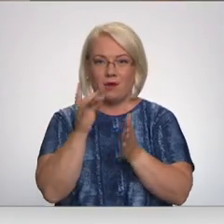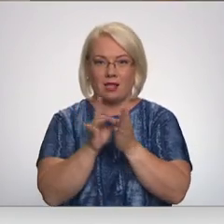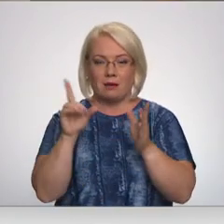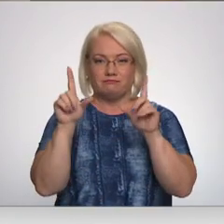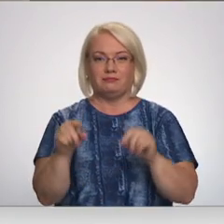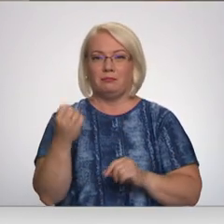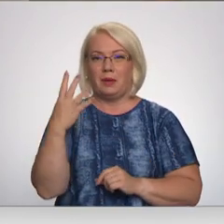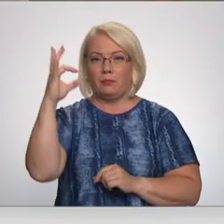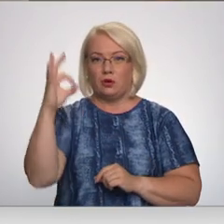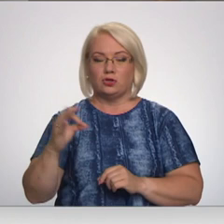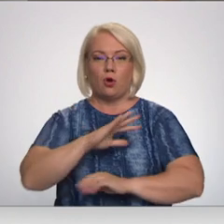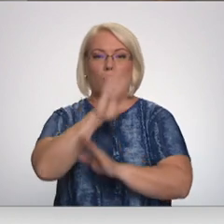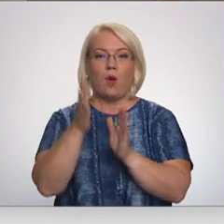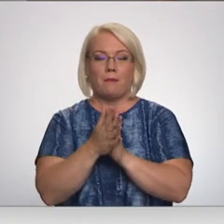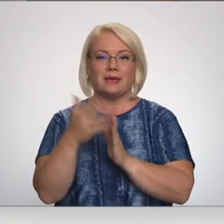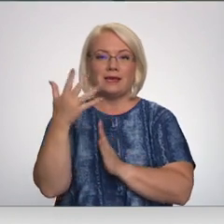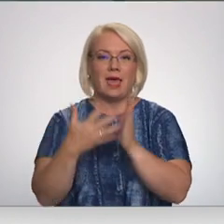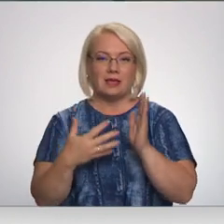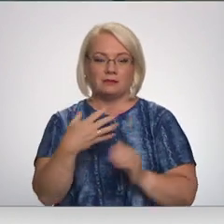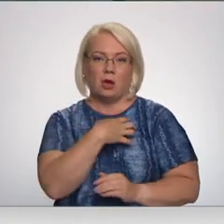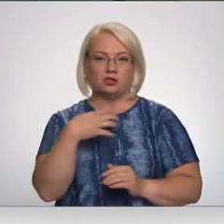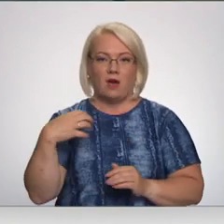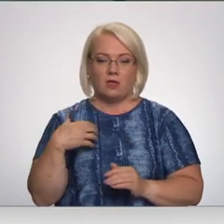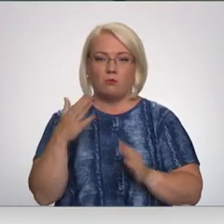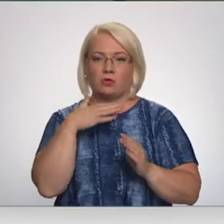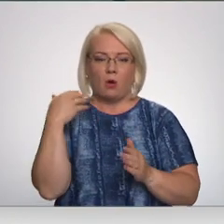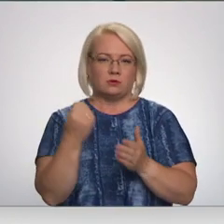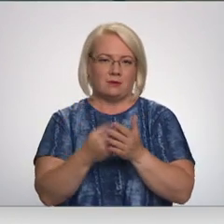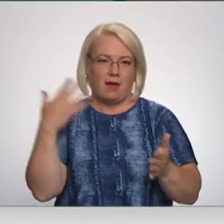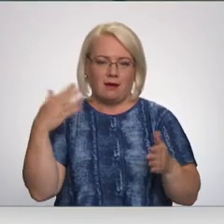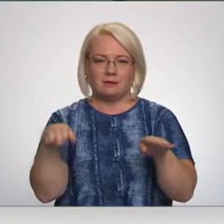15%, kopējais rēķins pašvaldībai būs krietni lielāks